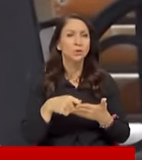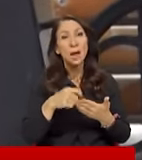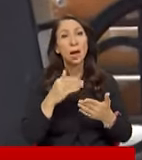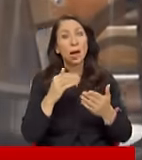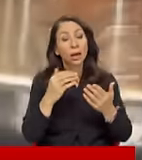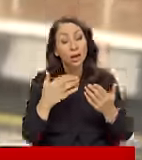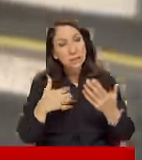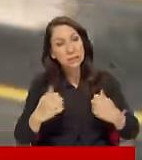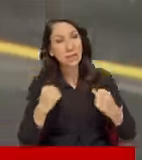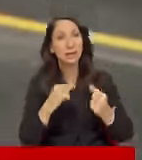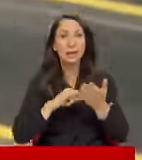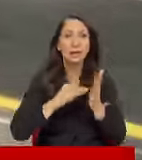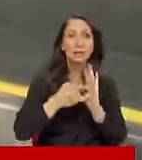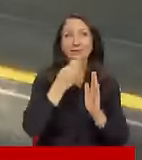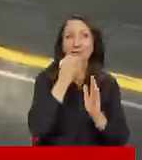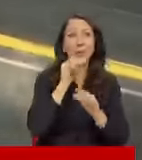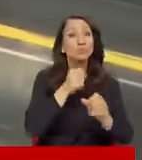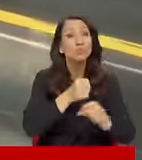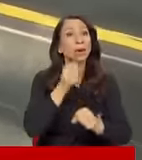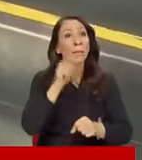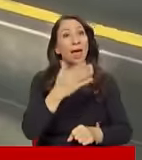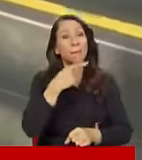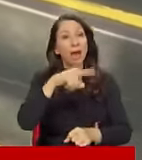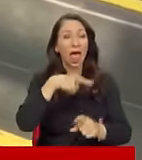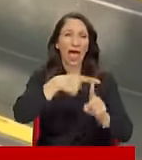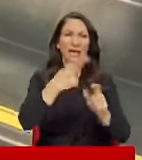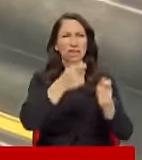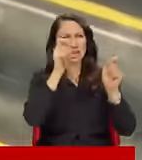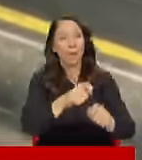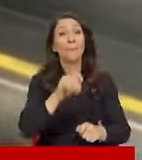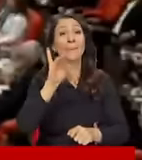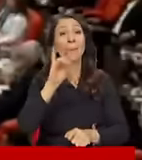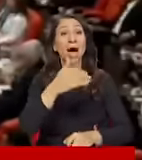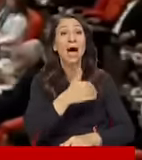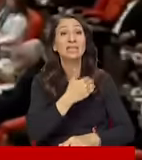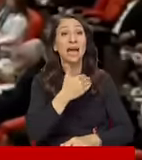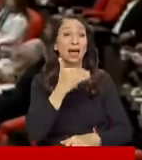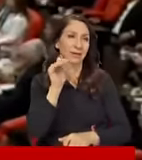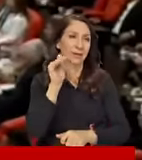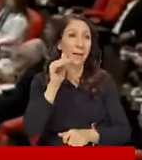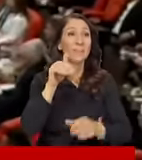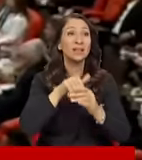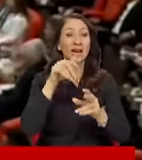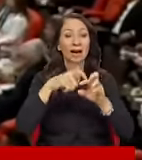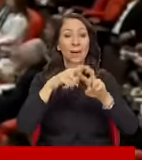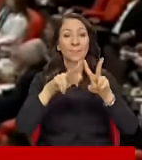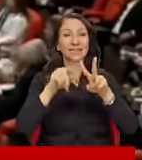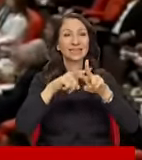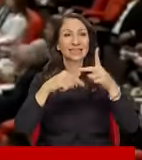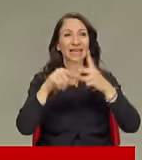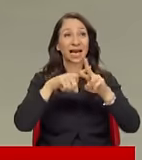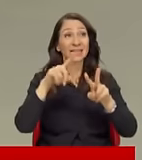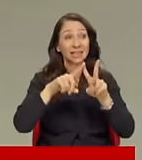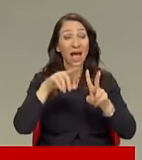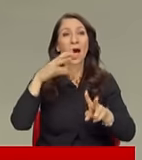ayakta kalabilmek için mücadele eden emeklilere ek iş önerisi yapan MHP Aksaray Milletvekili Ramazan Kaşlı'nın AK